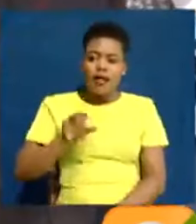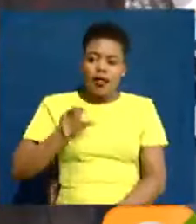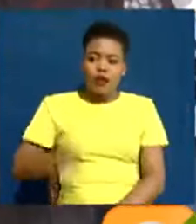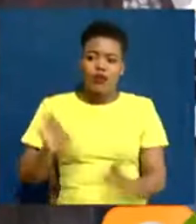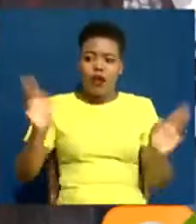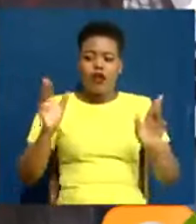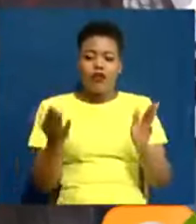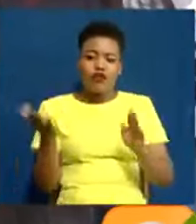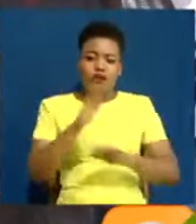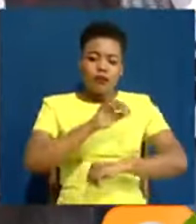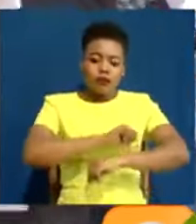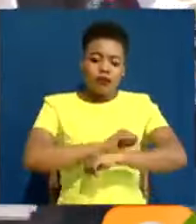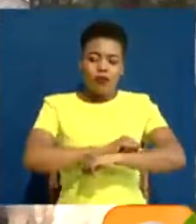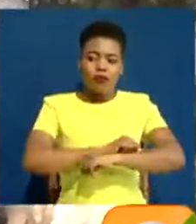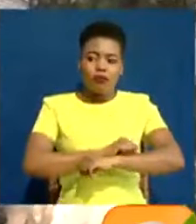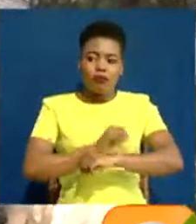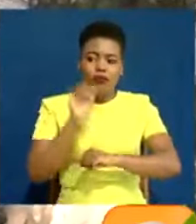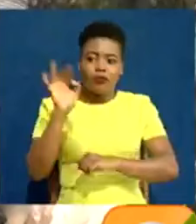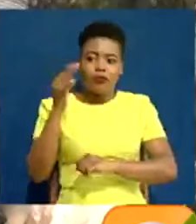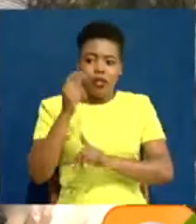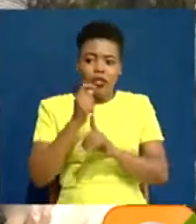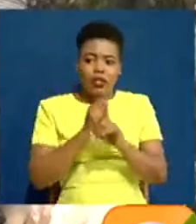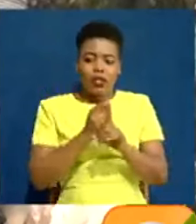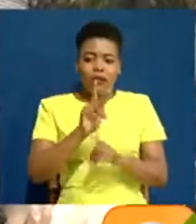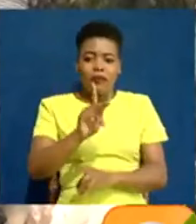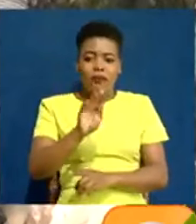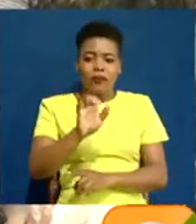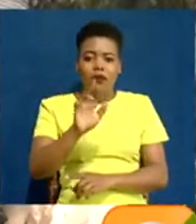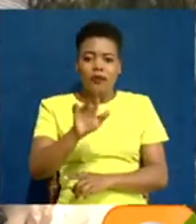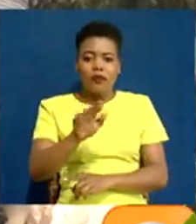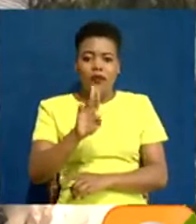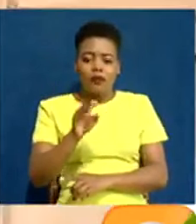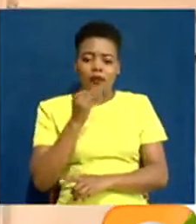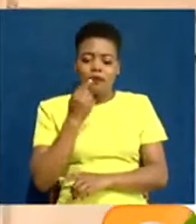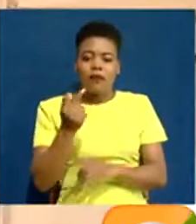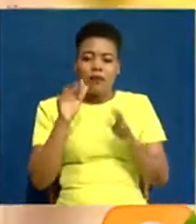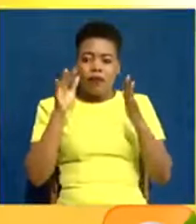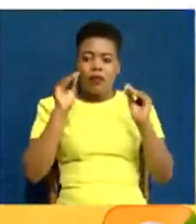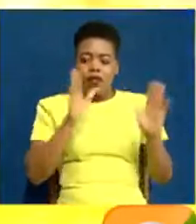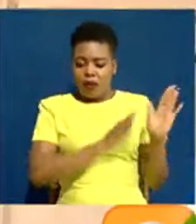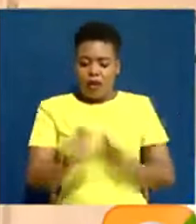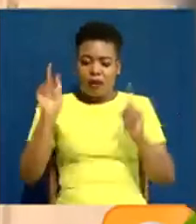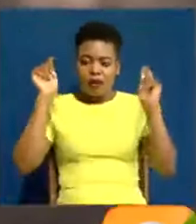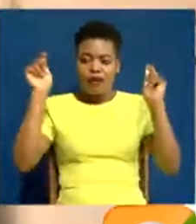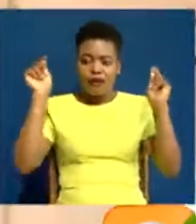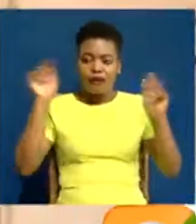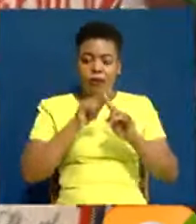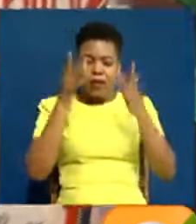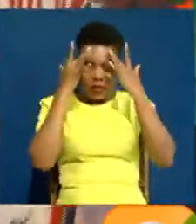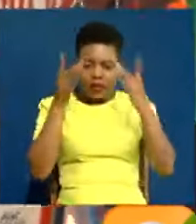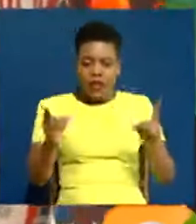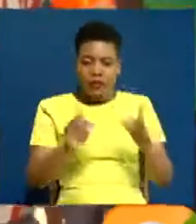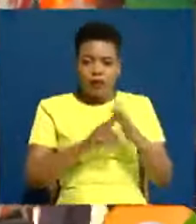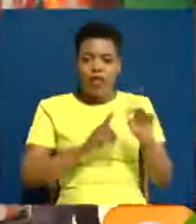kurejea shuleni kwa muhula wa tatu. Kerubo anasema licha ya mgomo wa walimu kutarajiwa, ameamua